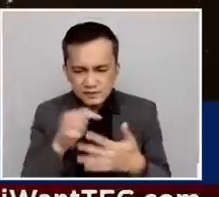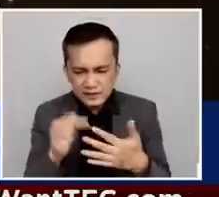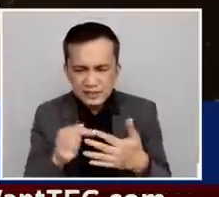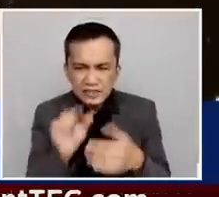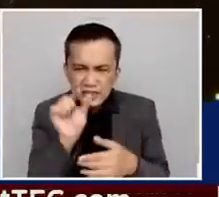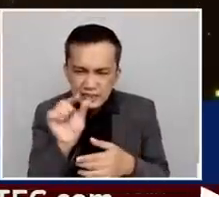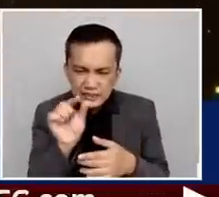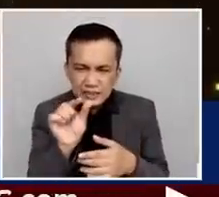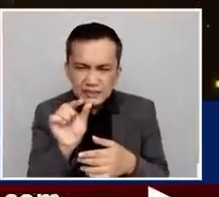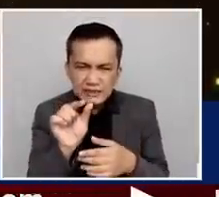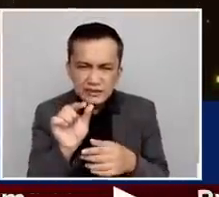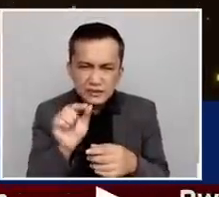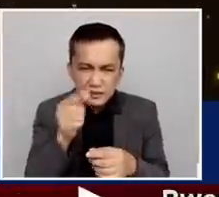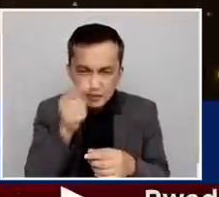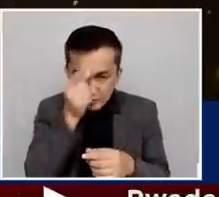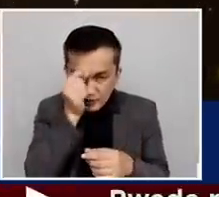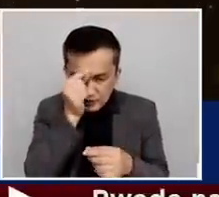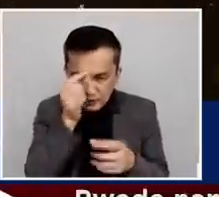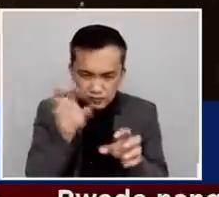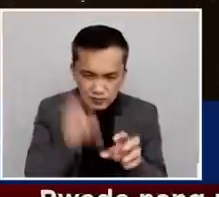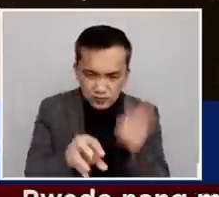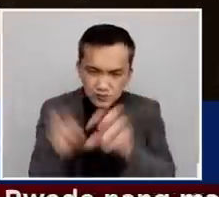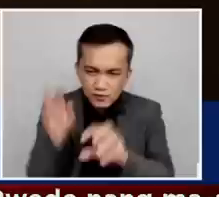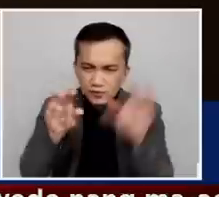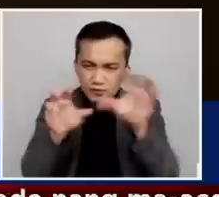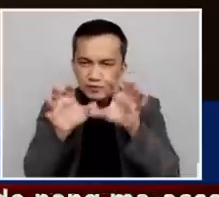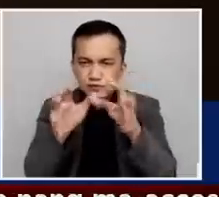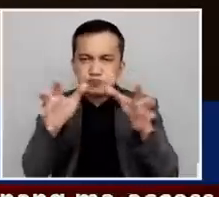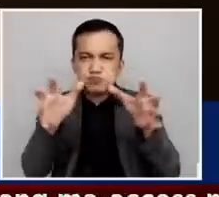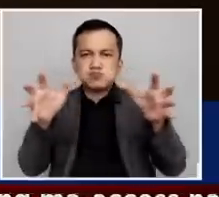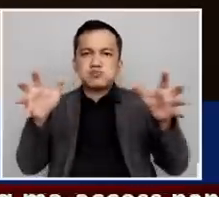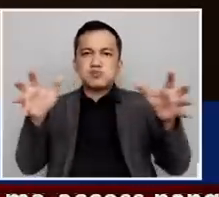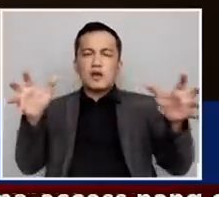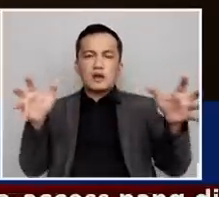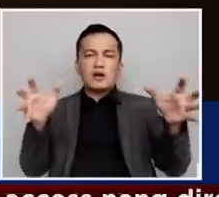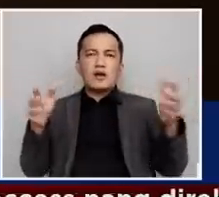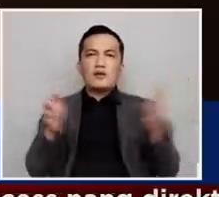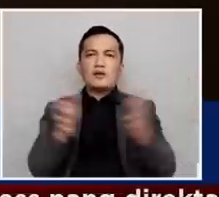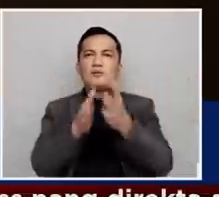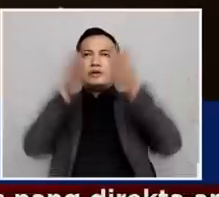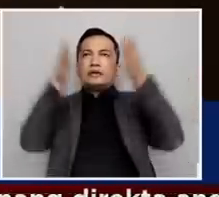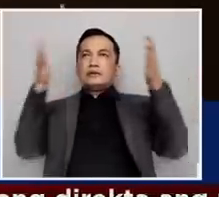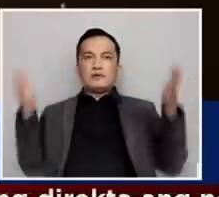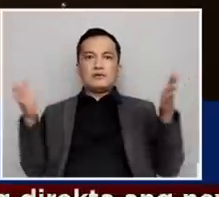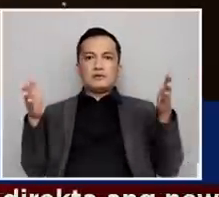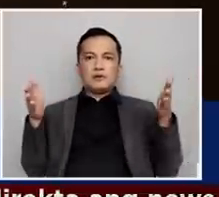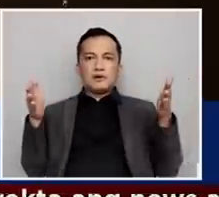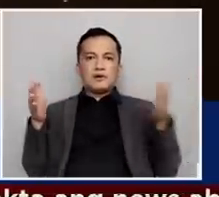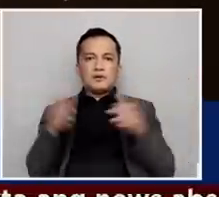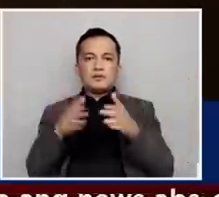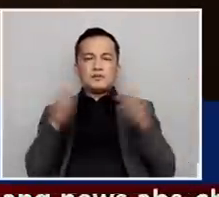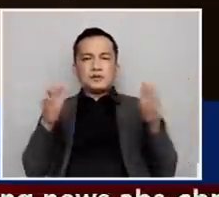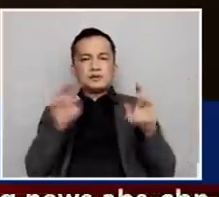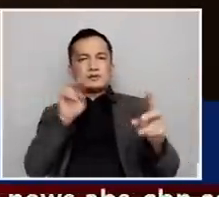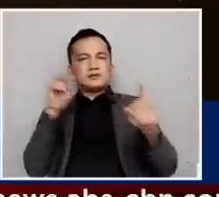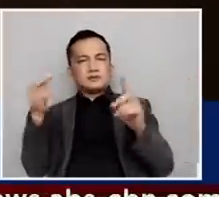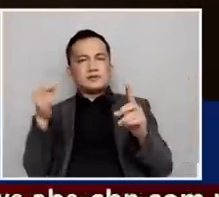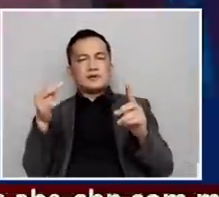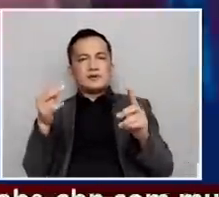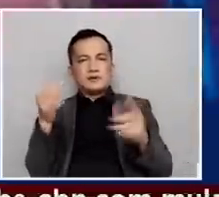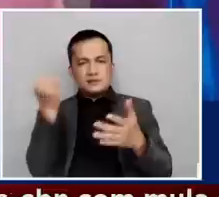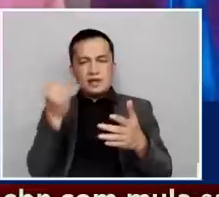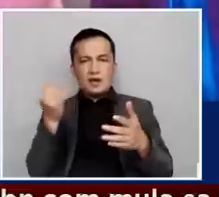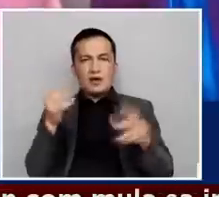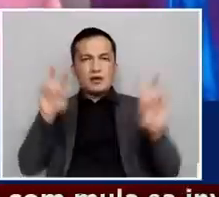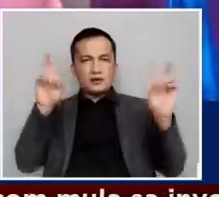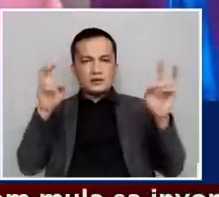puzzles na bumuo sa bigger picture at continuously na bumubuo sa isang bigger sketch. And that is